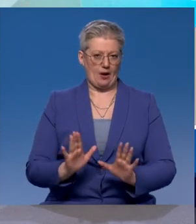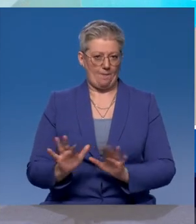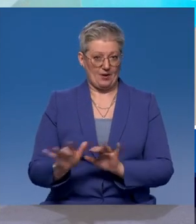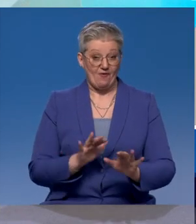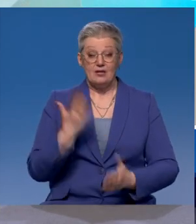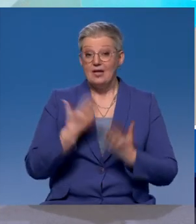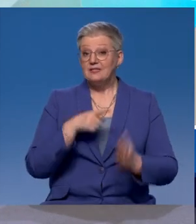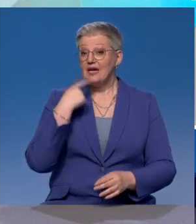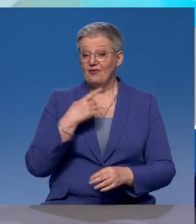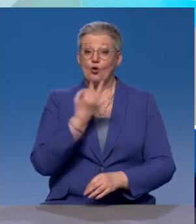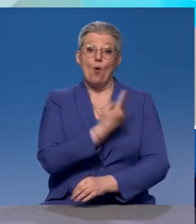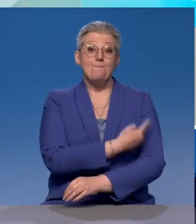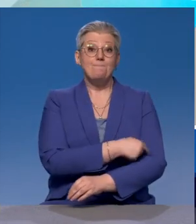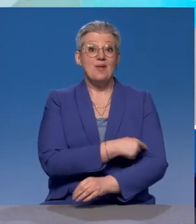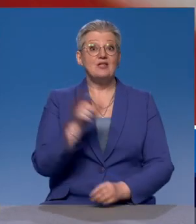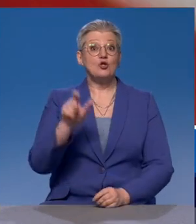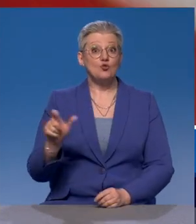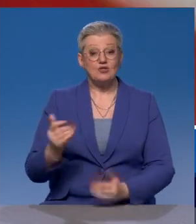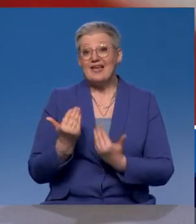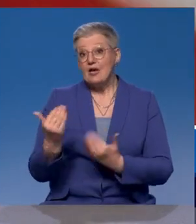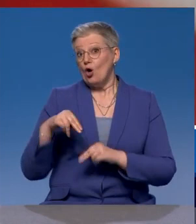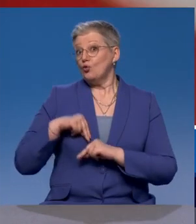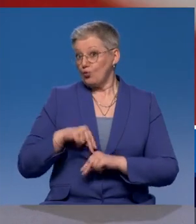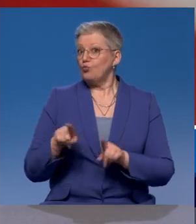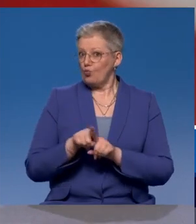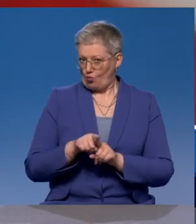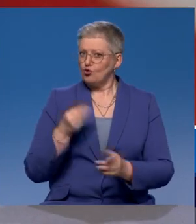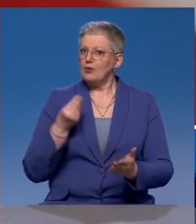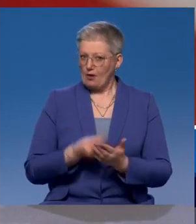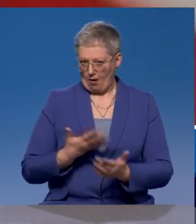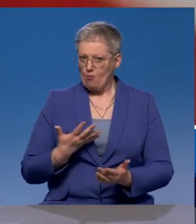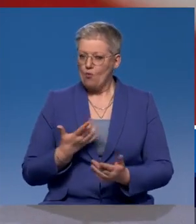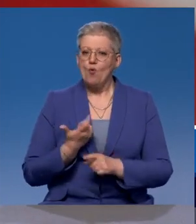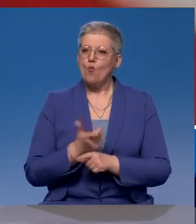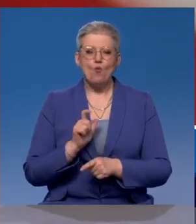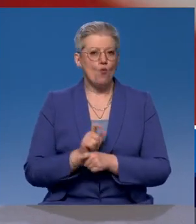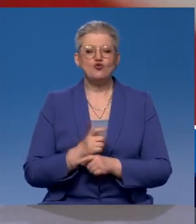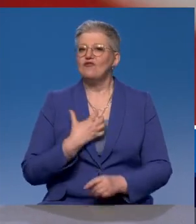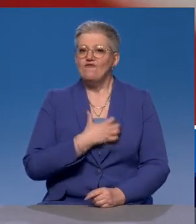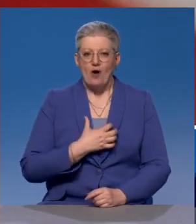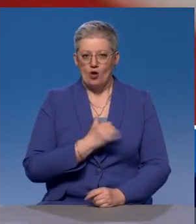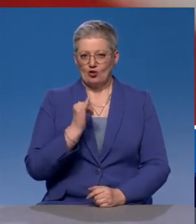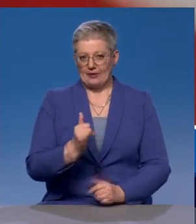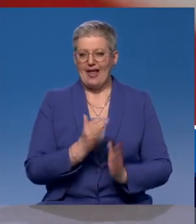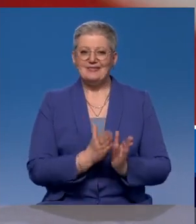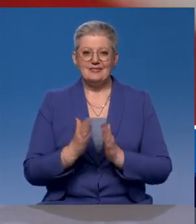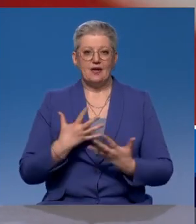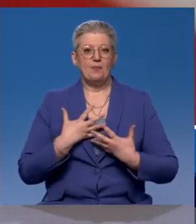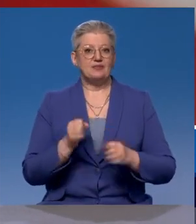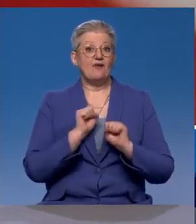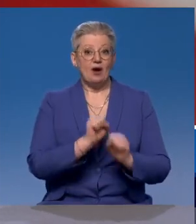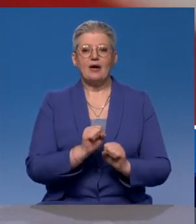о медсестрах, то их труд тоже очень дорогой и очень важный для системы здравоохранения. И, конечно, они должны